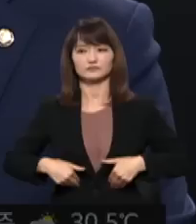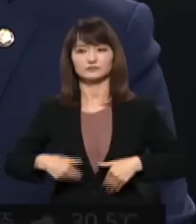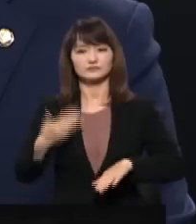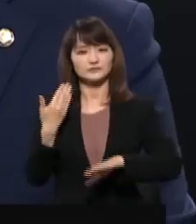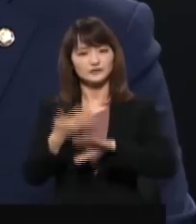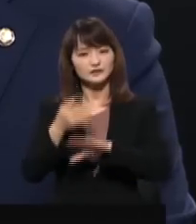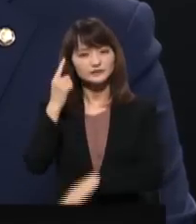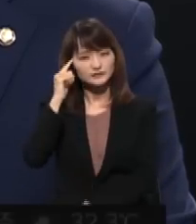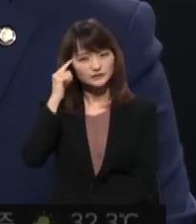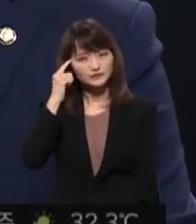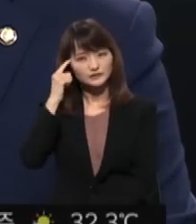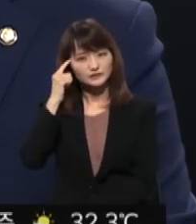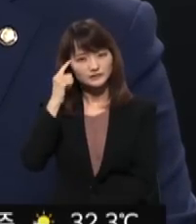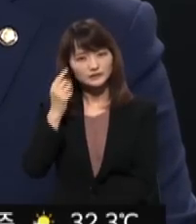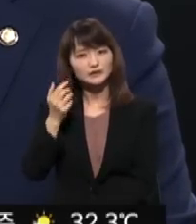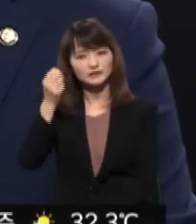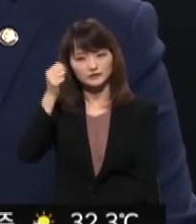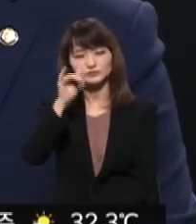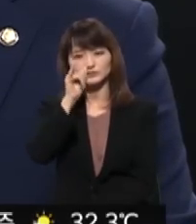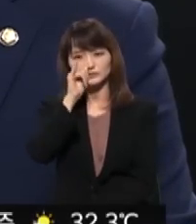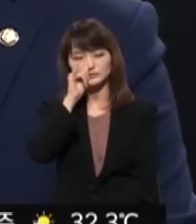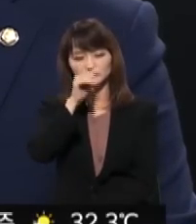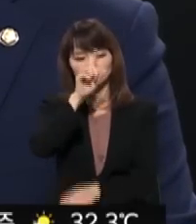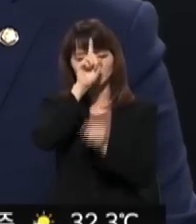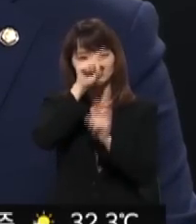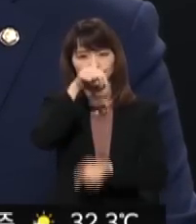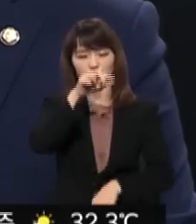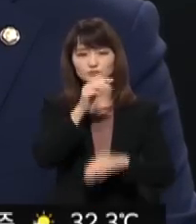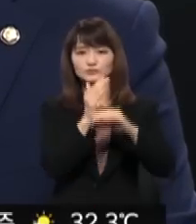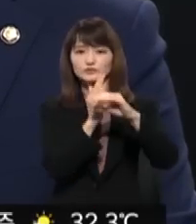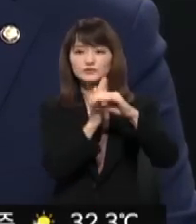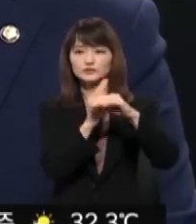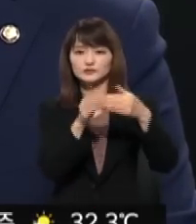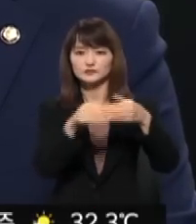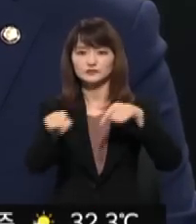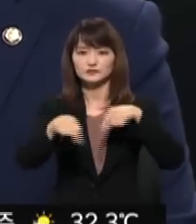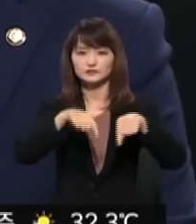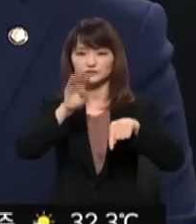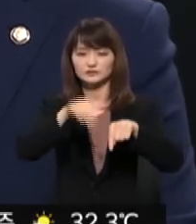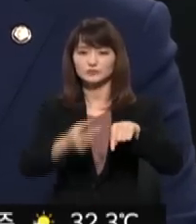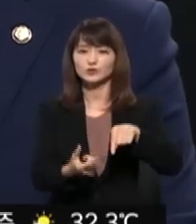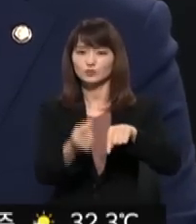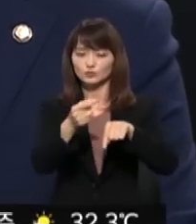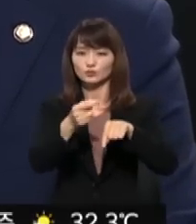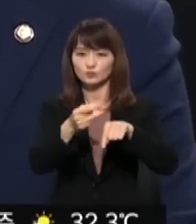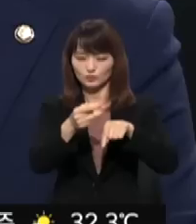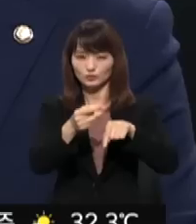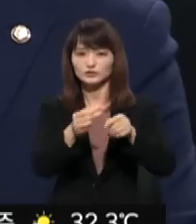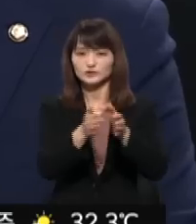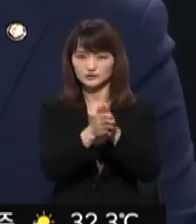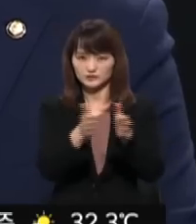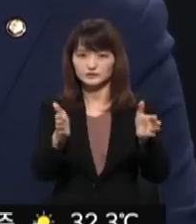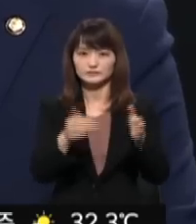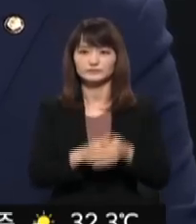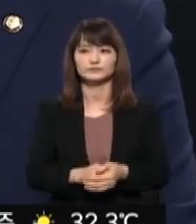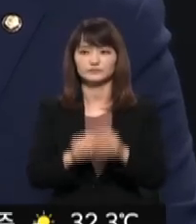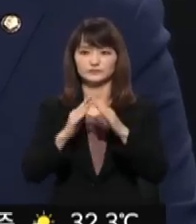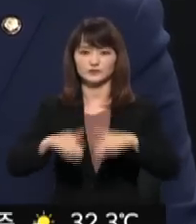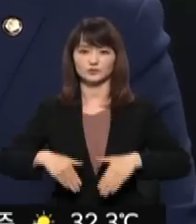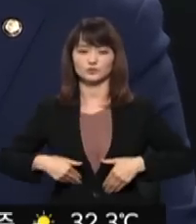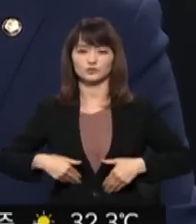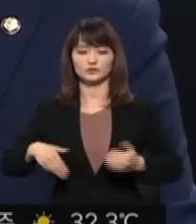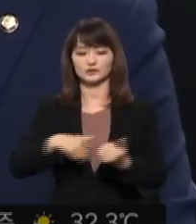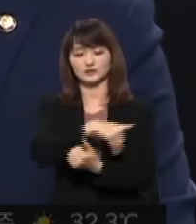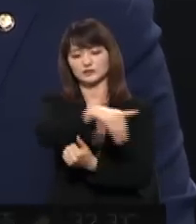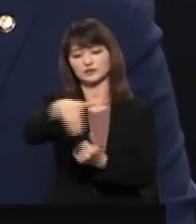어떤 생각을 갖고 있을 수 있다 즉 이재명 위주의 지도부가 곧 탄생 되겠죠 그 지도부는 호남정서와